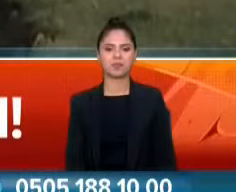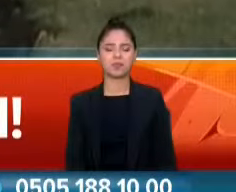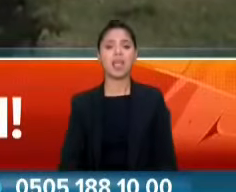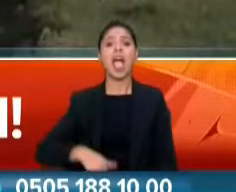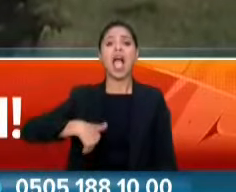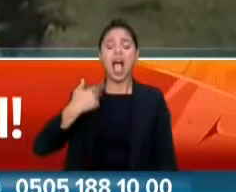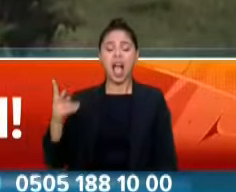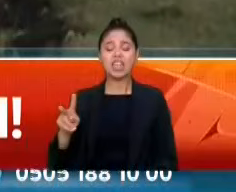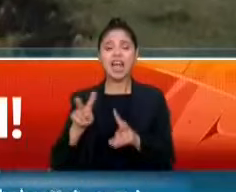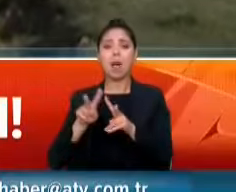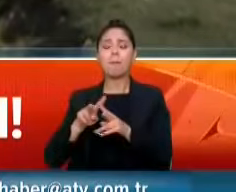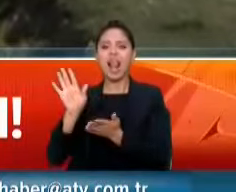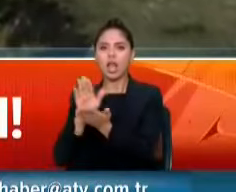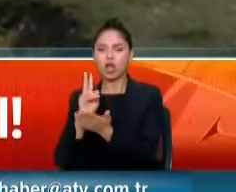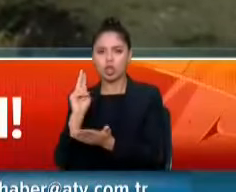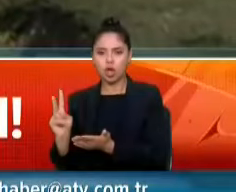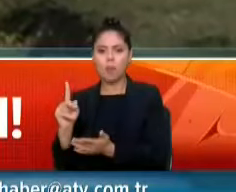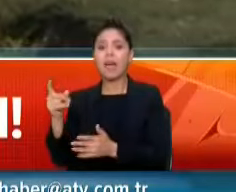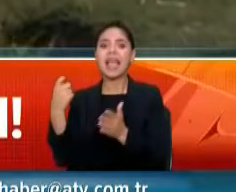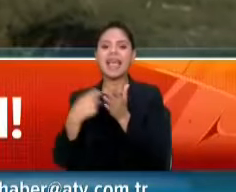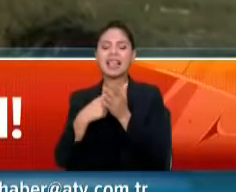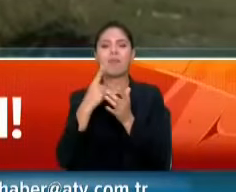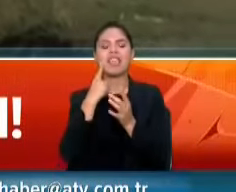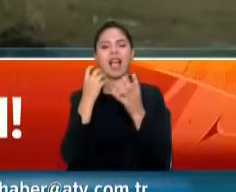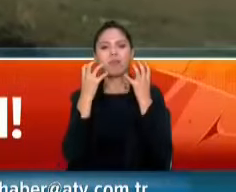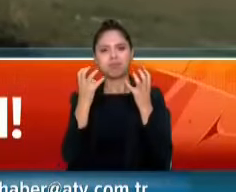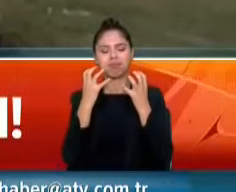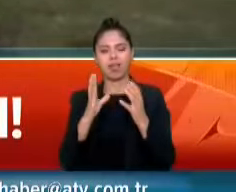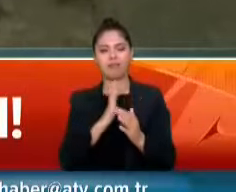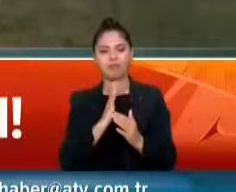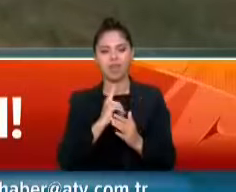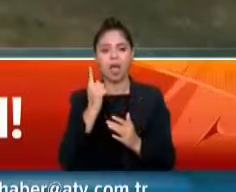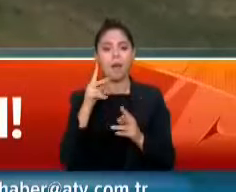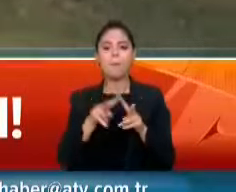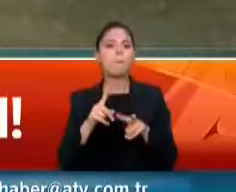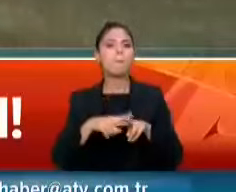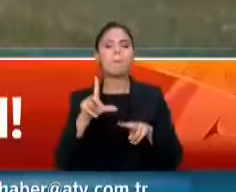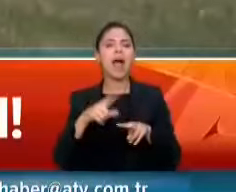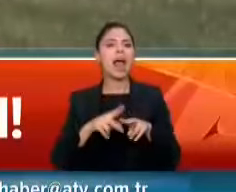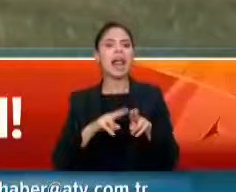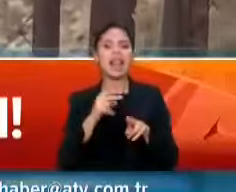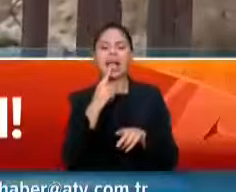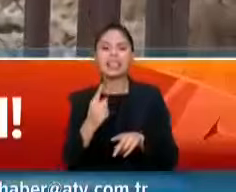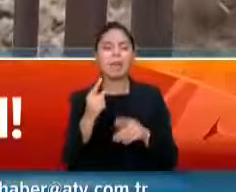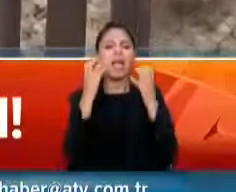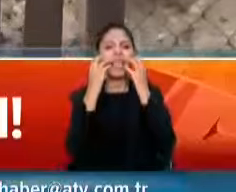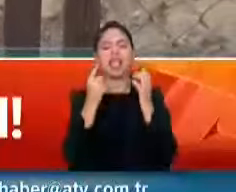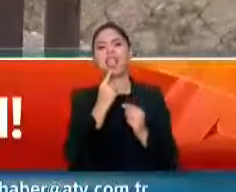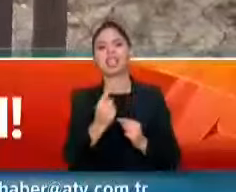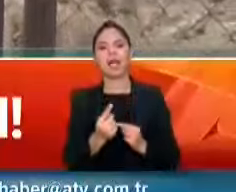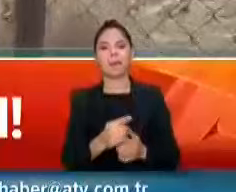Aksaray Malaklısı ismini yanaklarından alıyor yani malak demek yanak demek